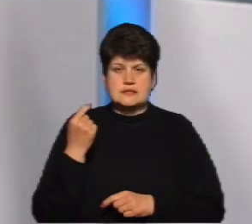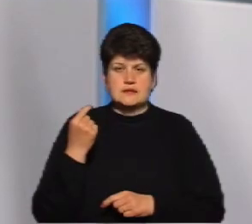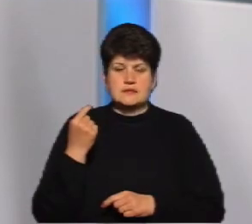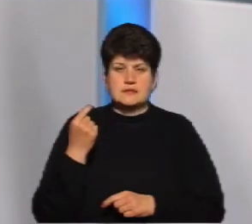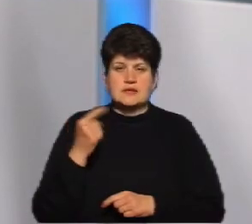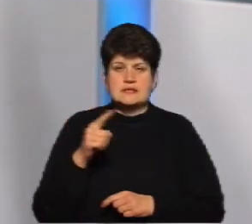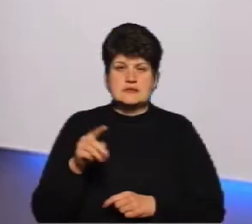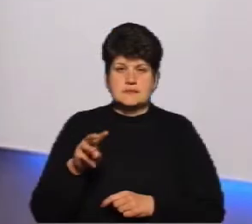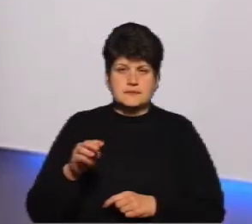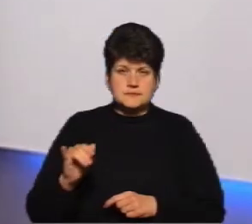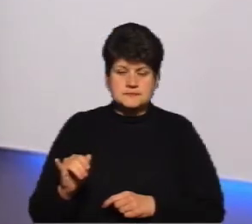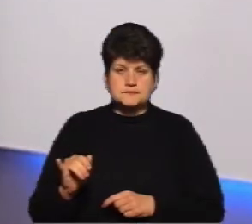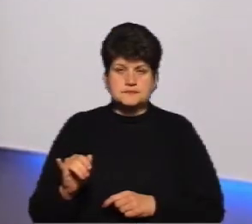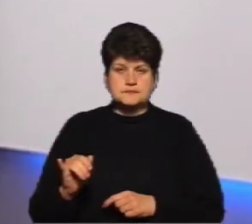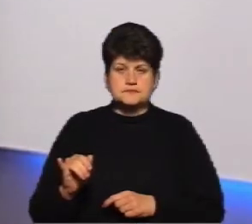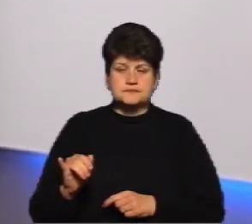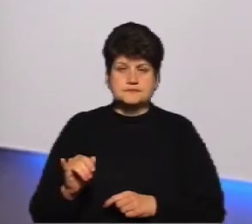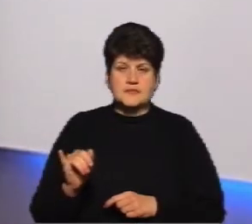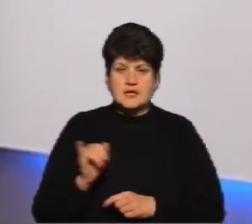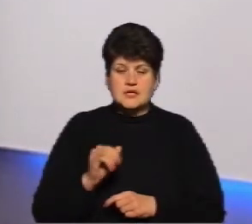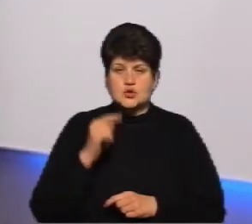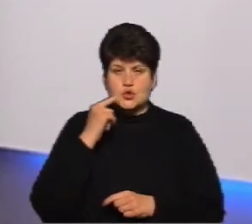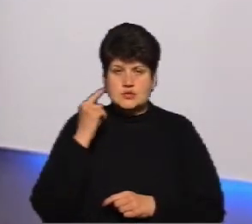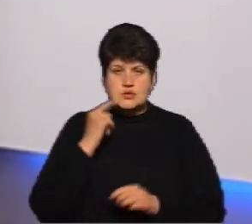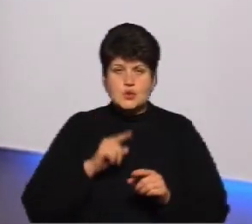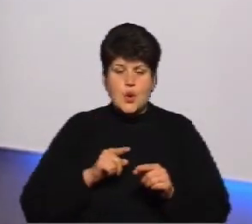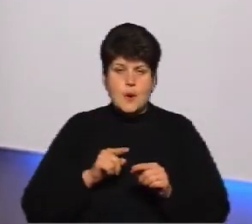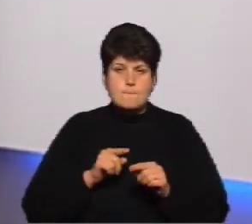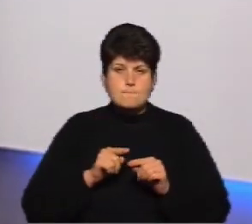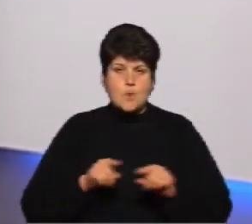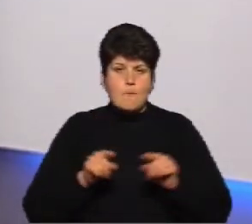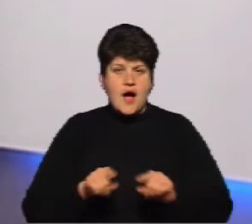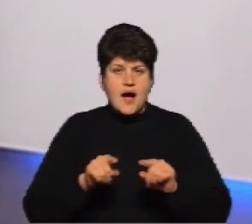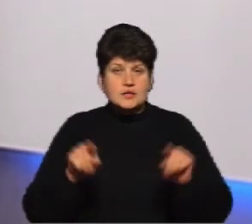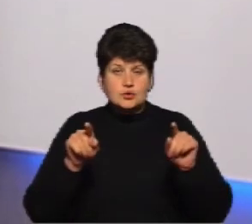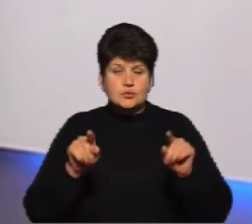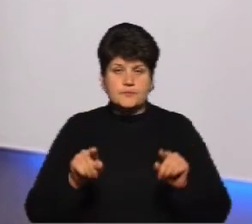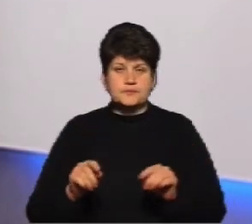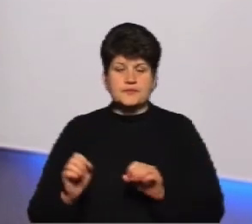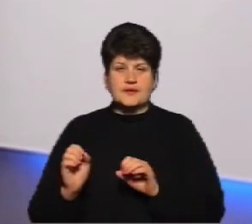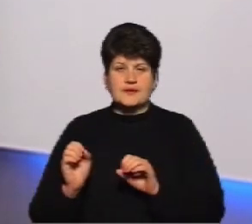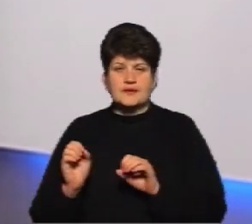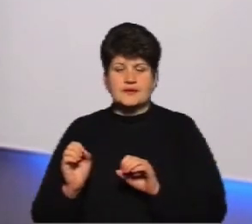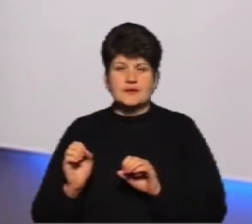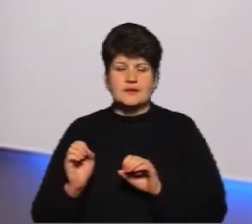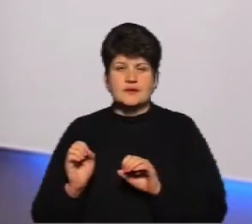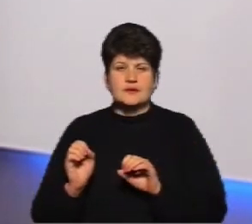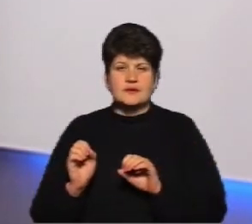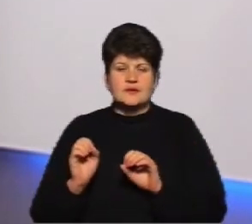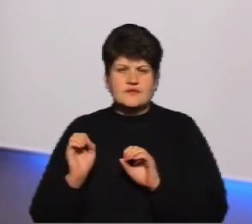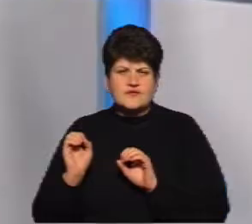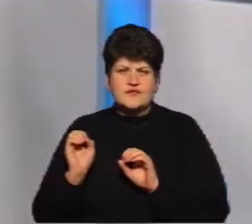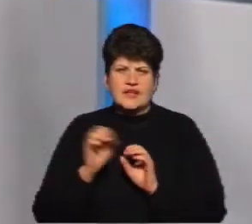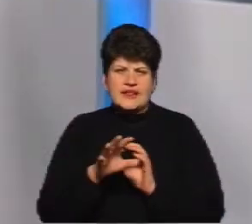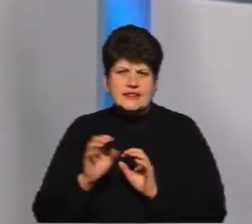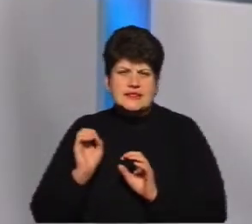масової інформації і з російською пропагандою, вкидають в інформаційний простір такі, щоб